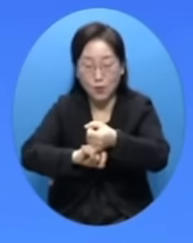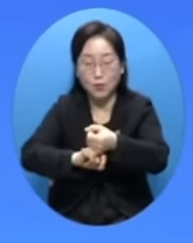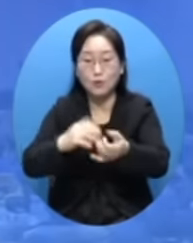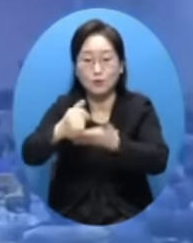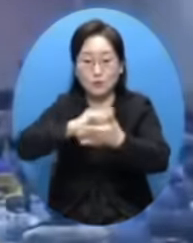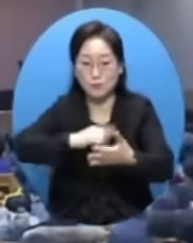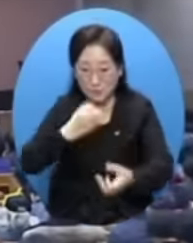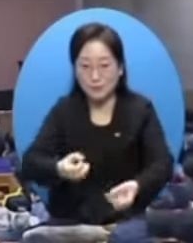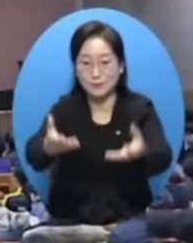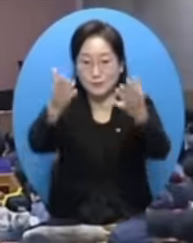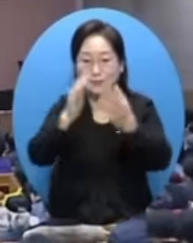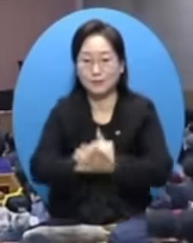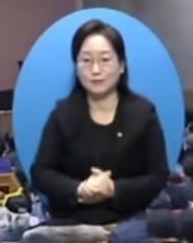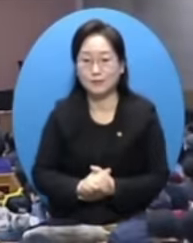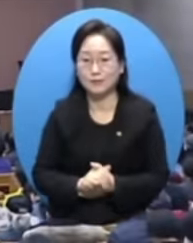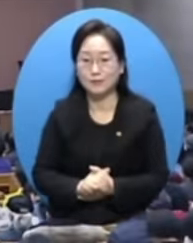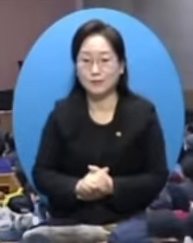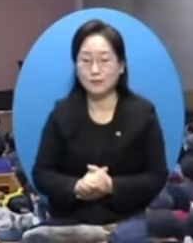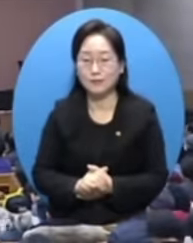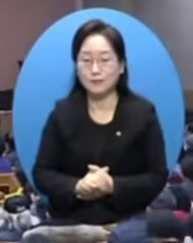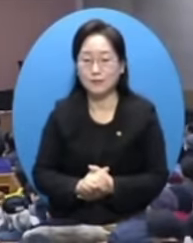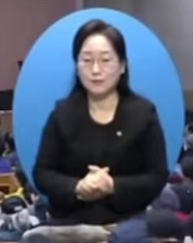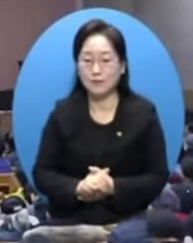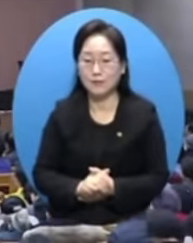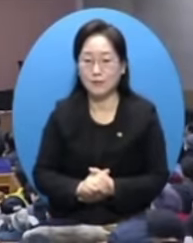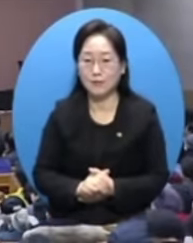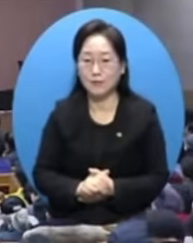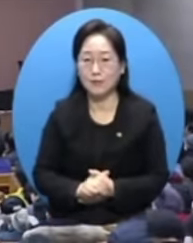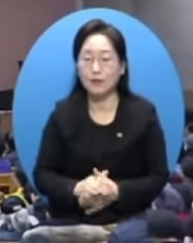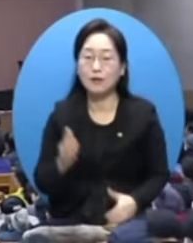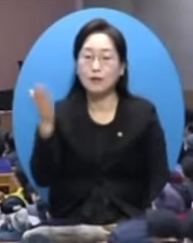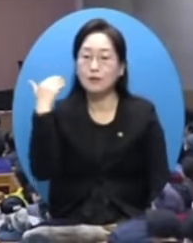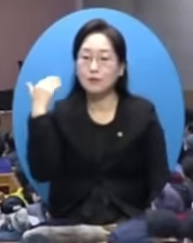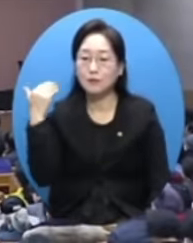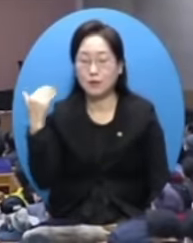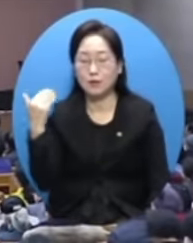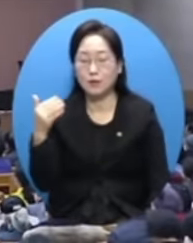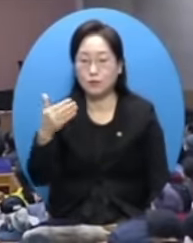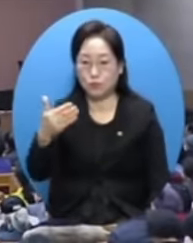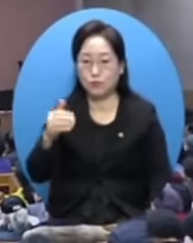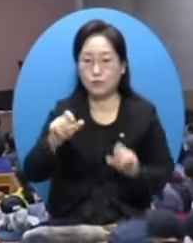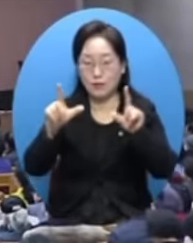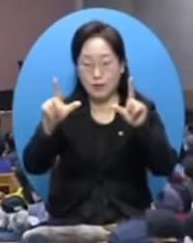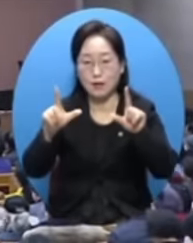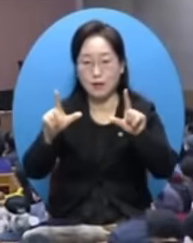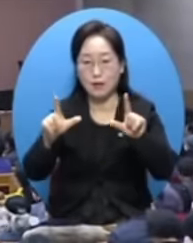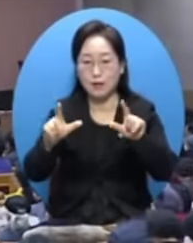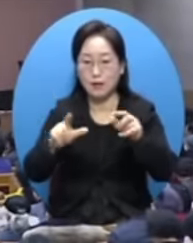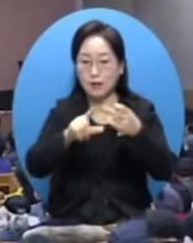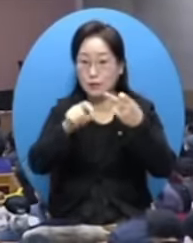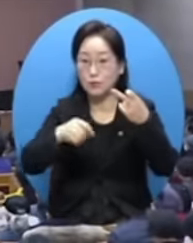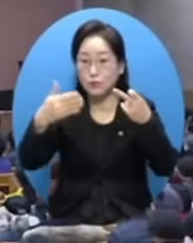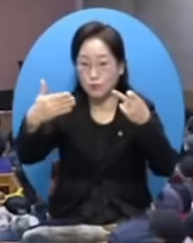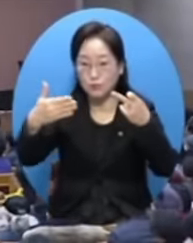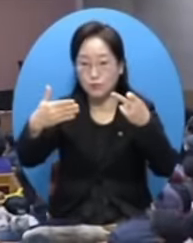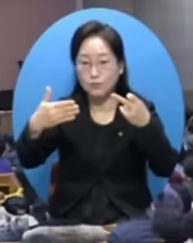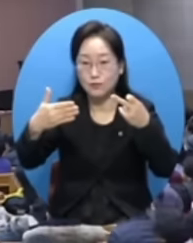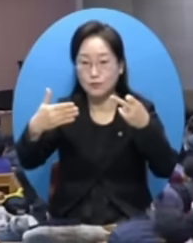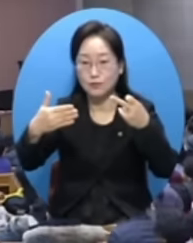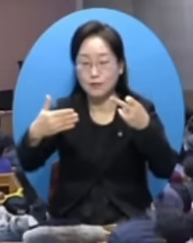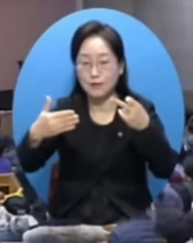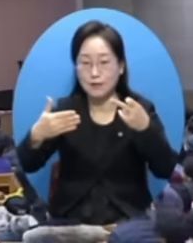의 이으로 축원합니다 아멘 지난 9일 올해 12월 9일에